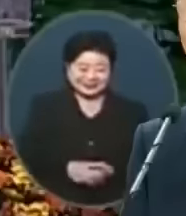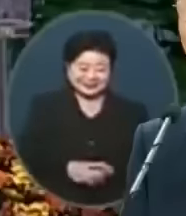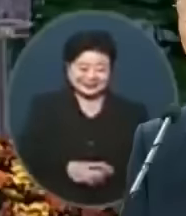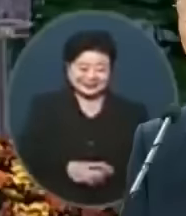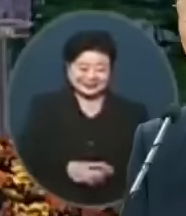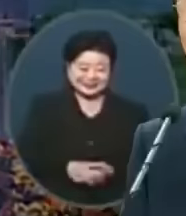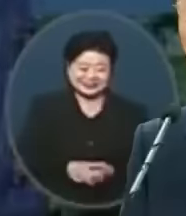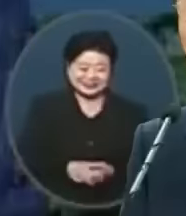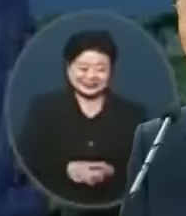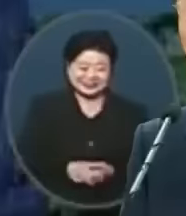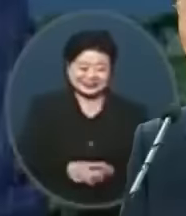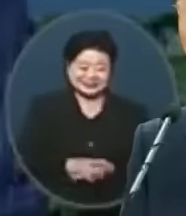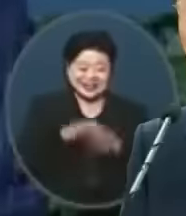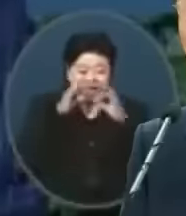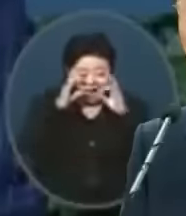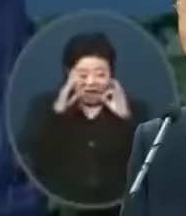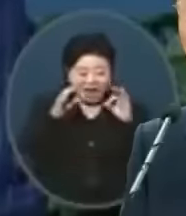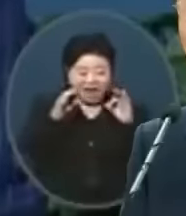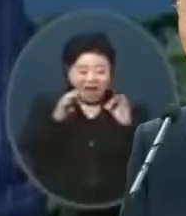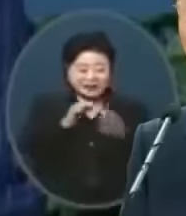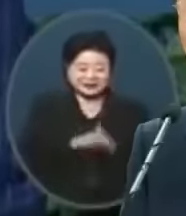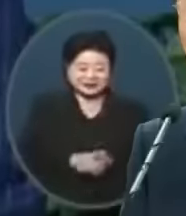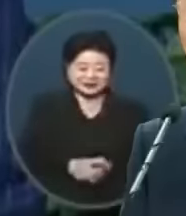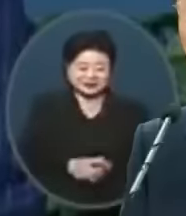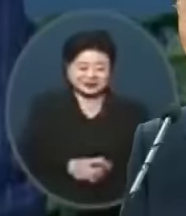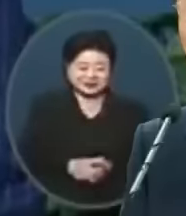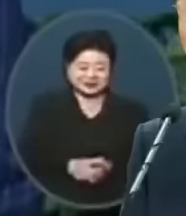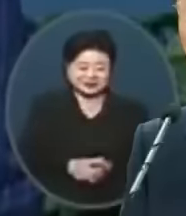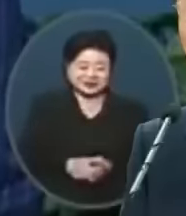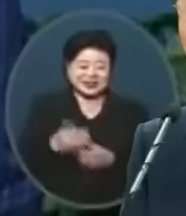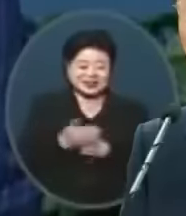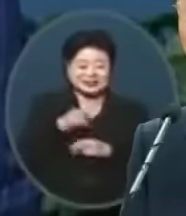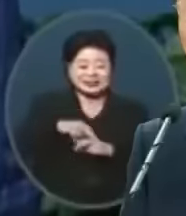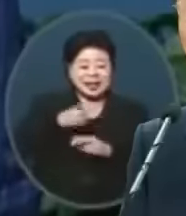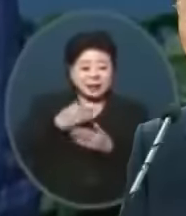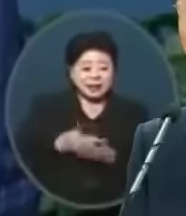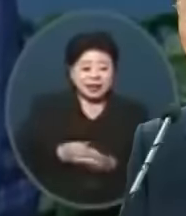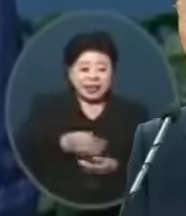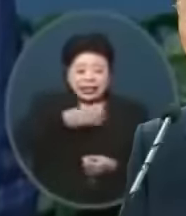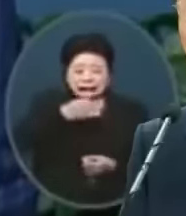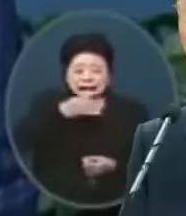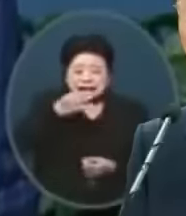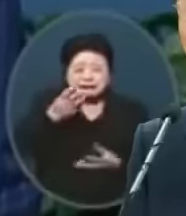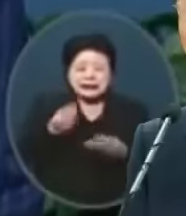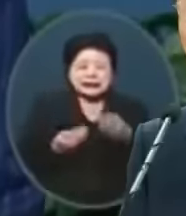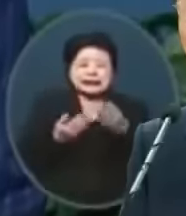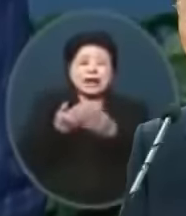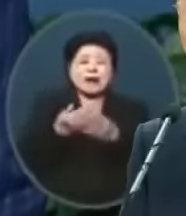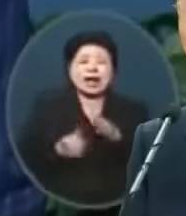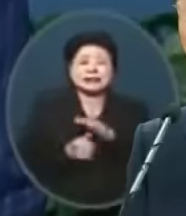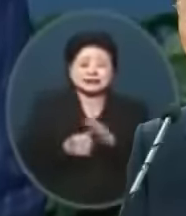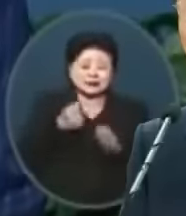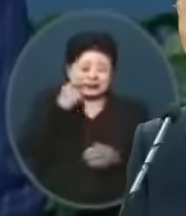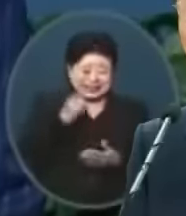그럼 이건 보면 저도 전문사를 받은 것 같습니다. 침이 너무 많이 나와서 견딜 수가 없어요.